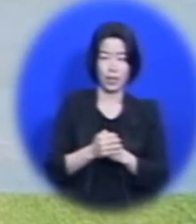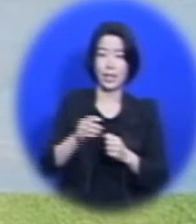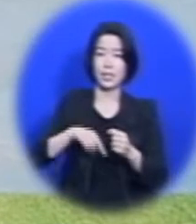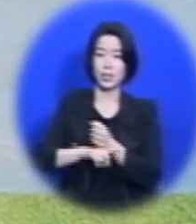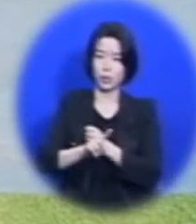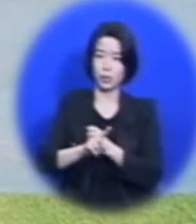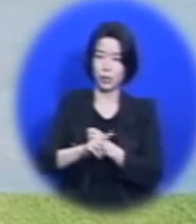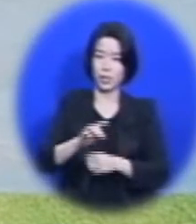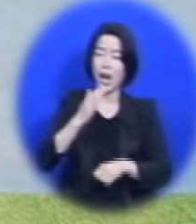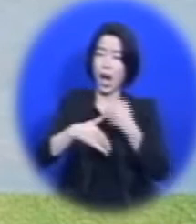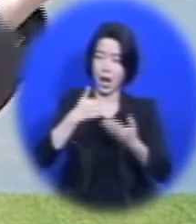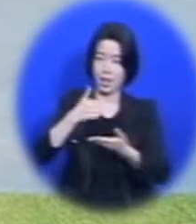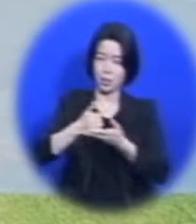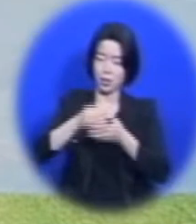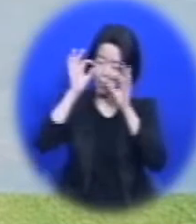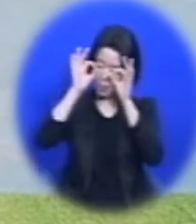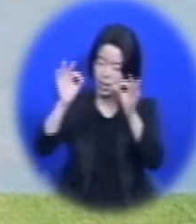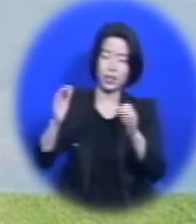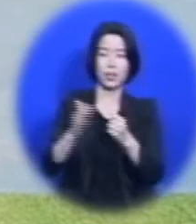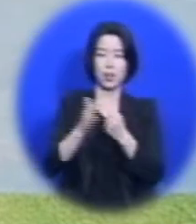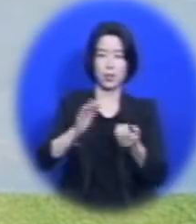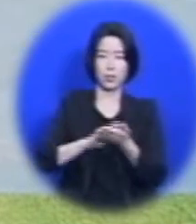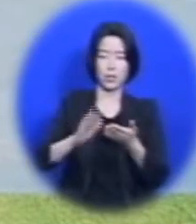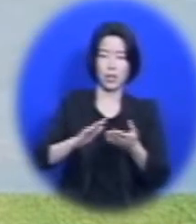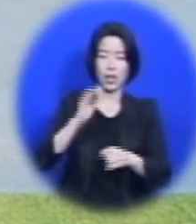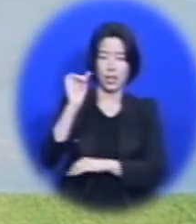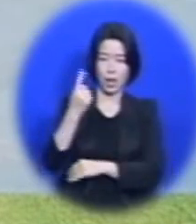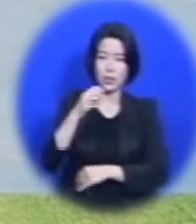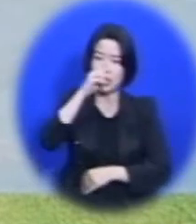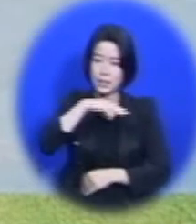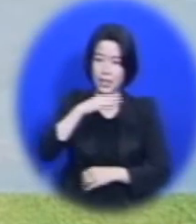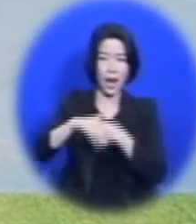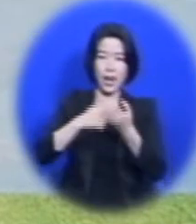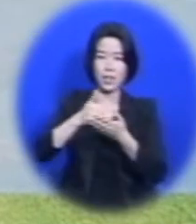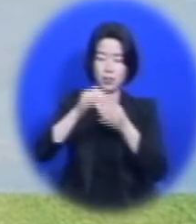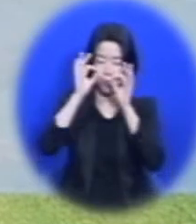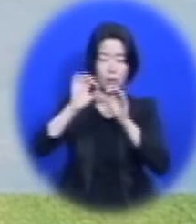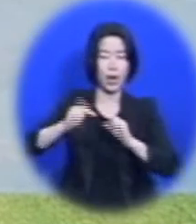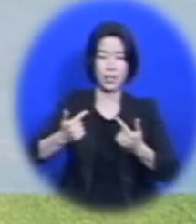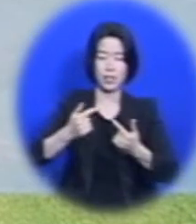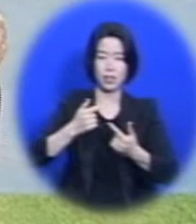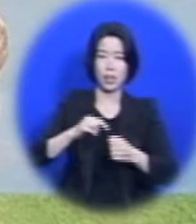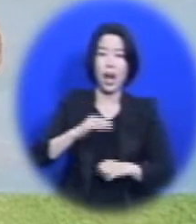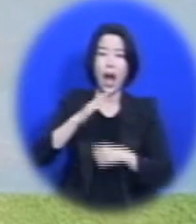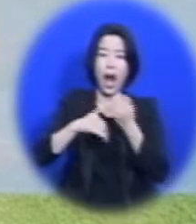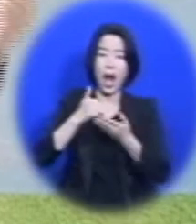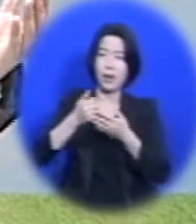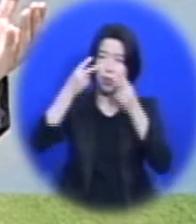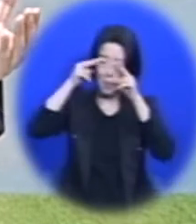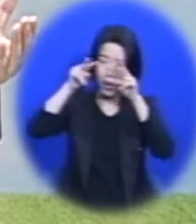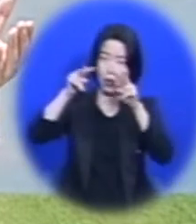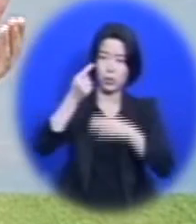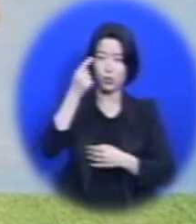이유는 하나님을 보았기 때문이에요. 다윗은 그저 하나님을 믿은 게 아닙니다. 하나님을 바라보는 눈이